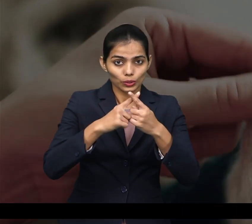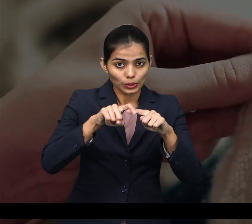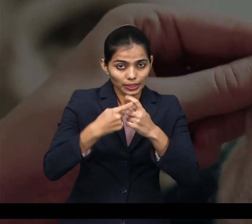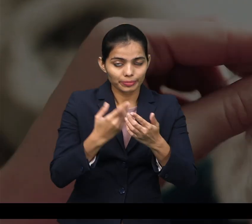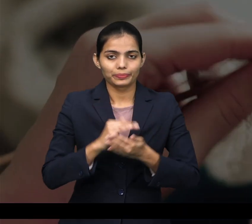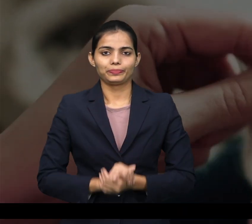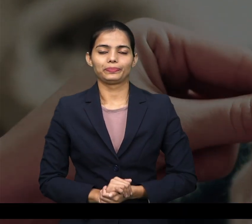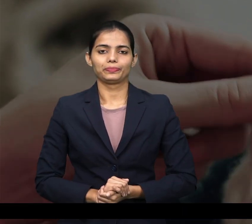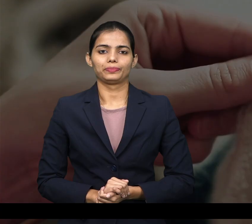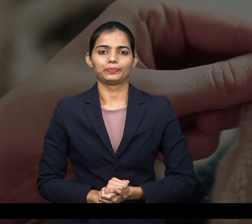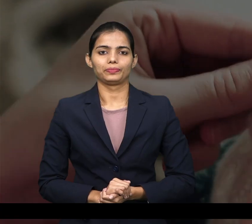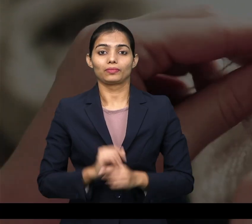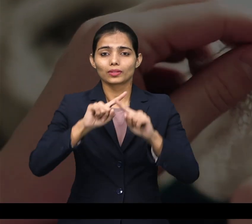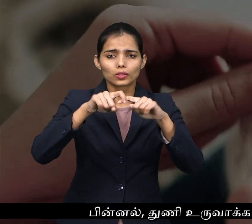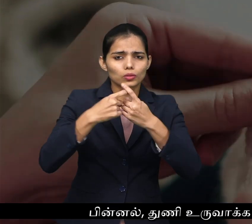பின்னல்.